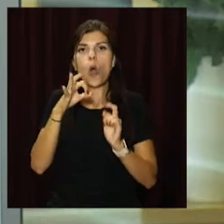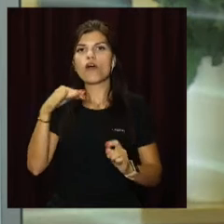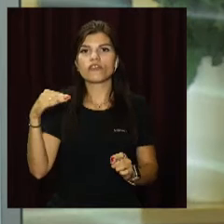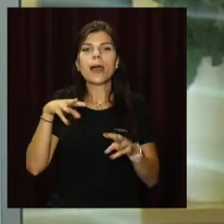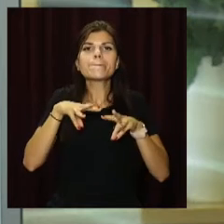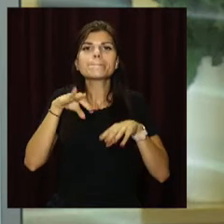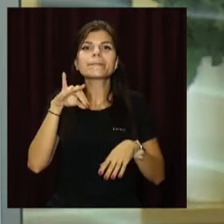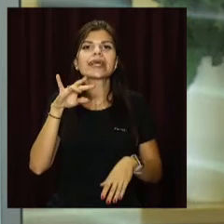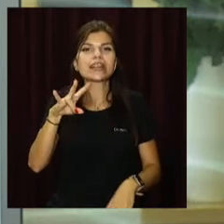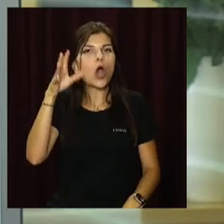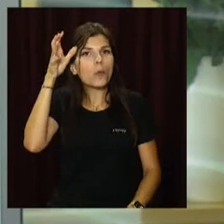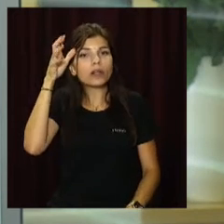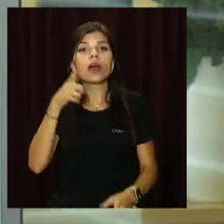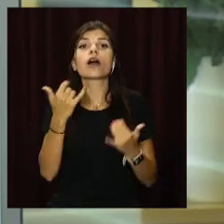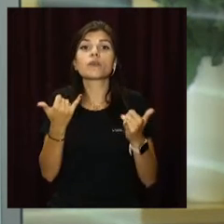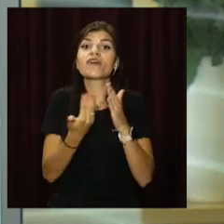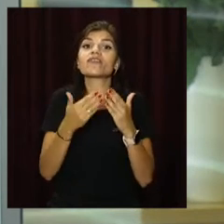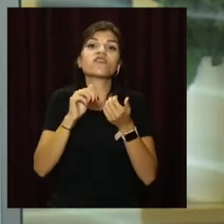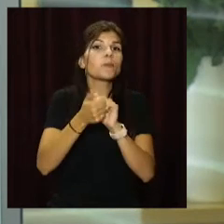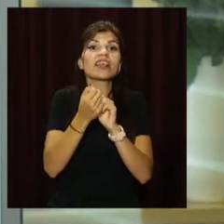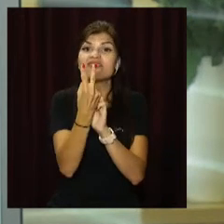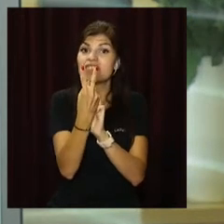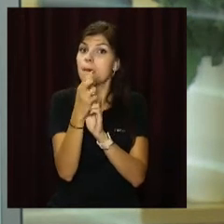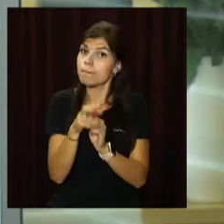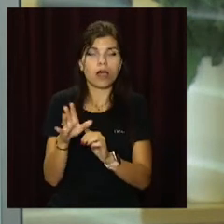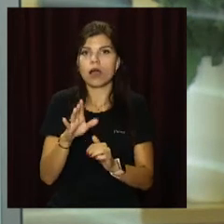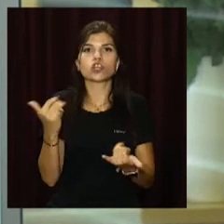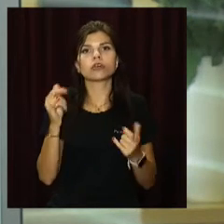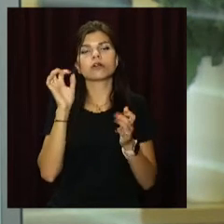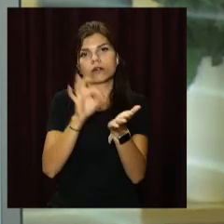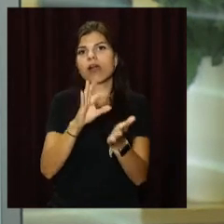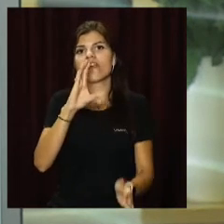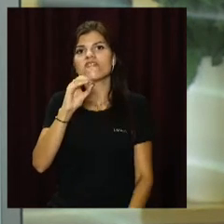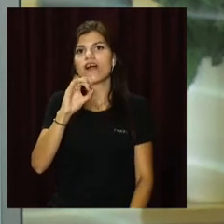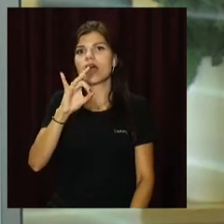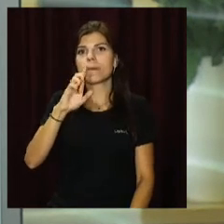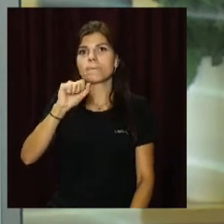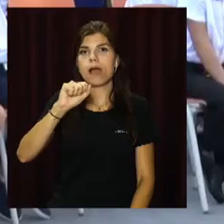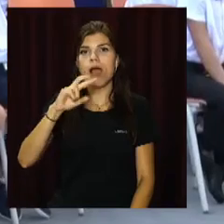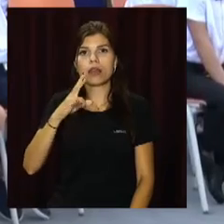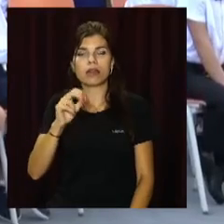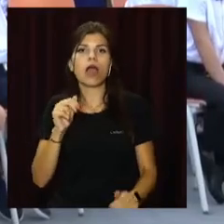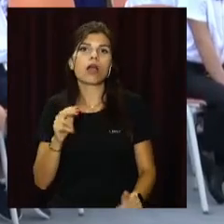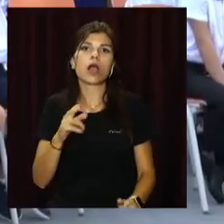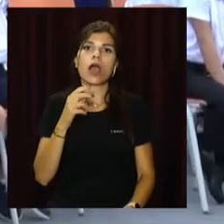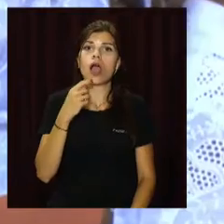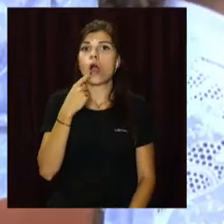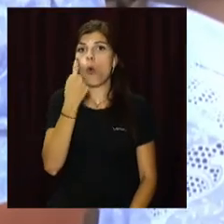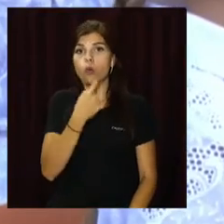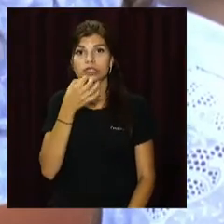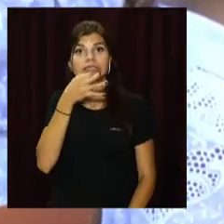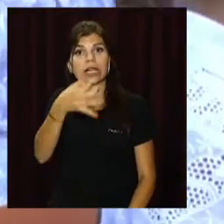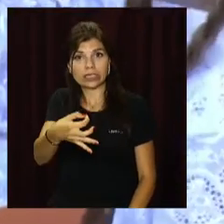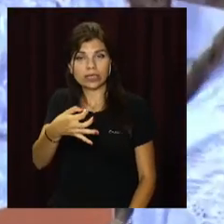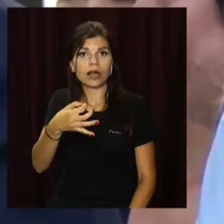сайті Міносвіти. Тепер замість 12-бальної системи вводять вербальну оцінку, виставлятимуть їх як усно, так і письмово.